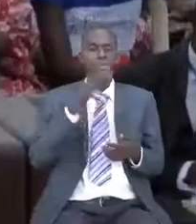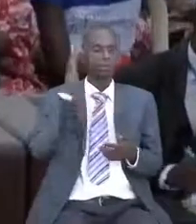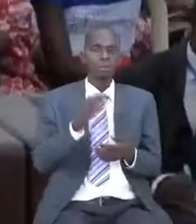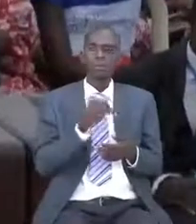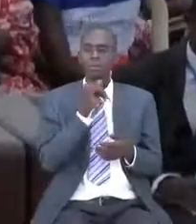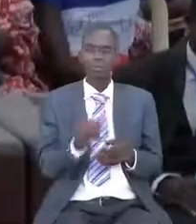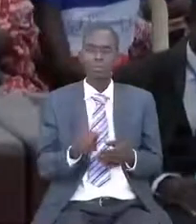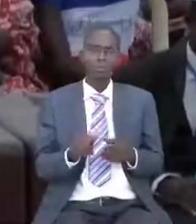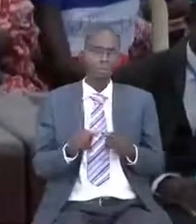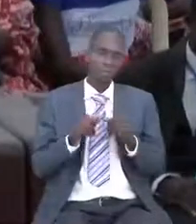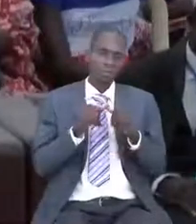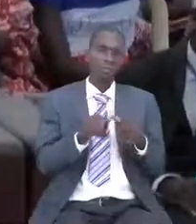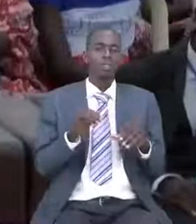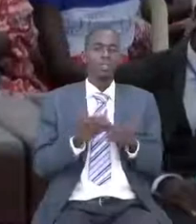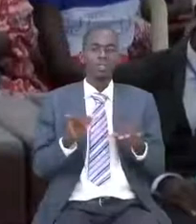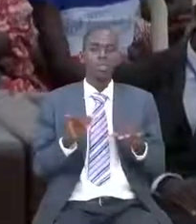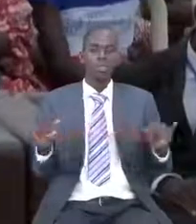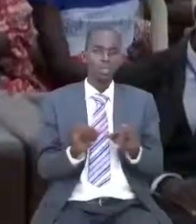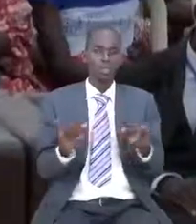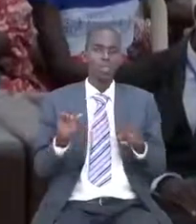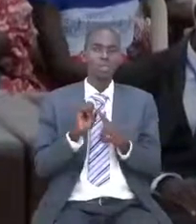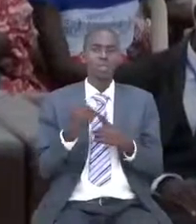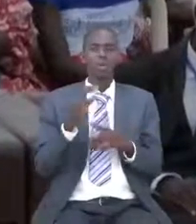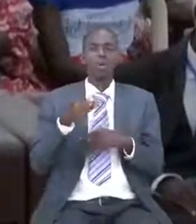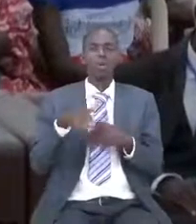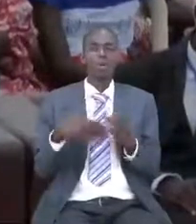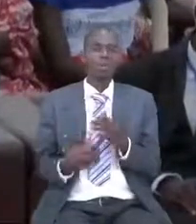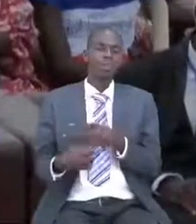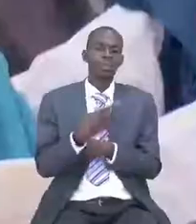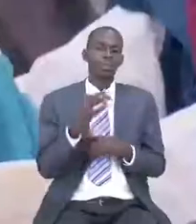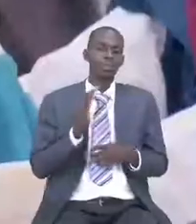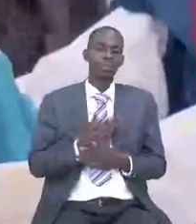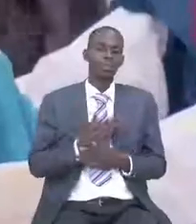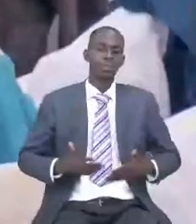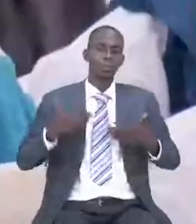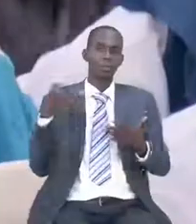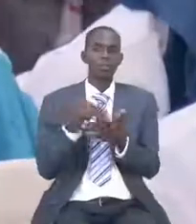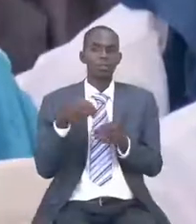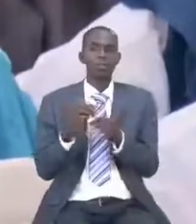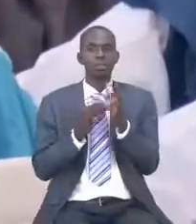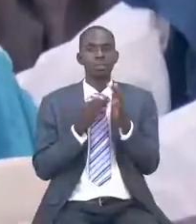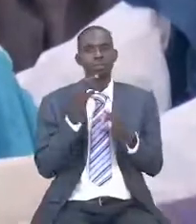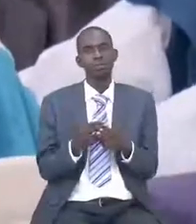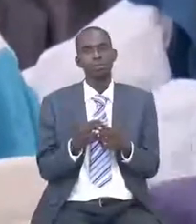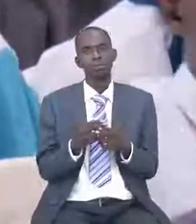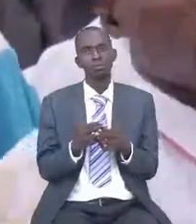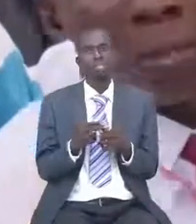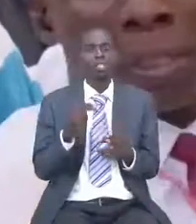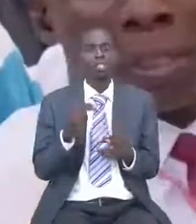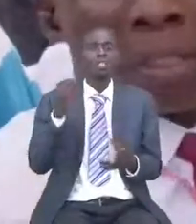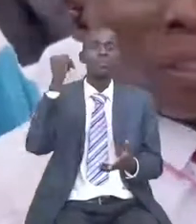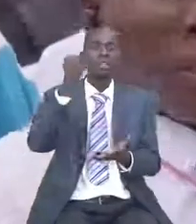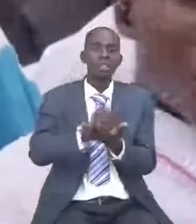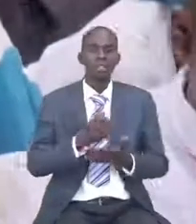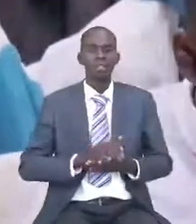appris. Et nous n'allons pas rester dans la même situation tous les jours de notre vie ou